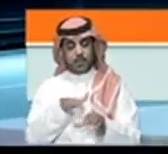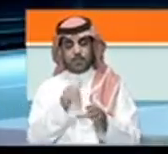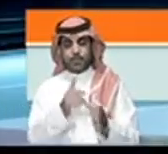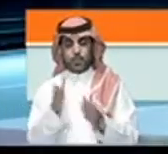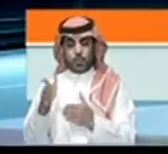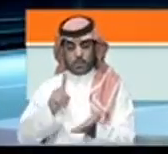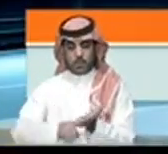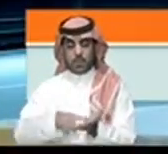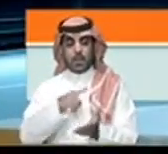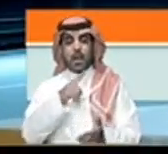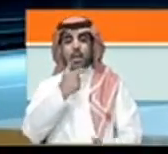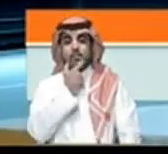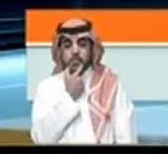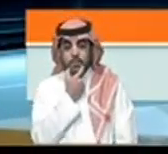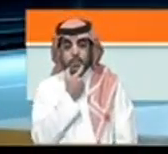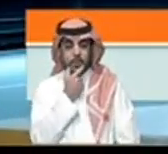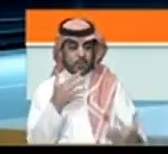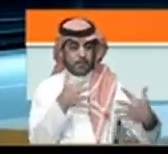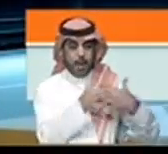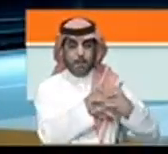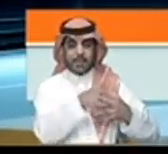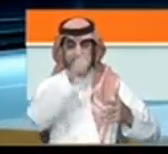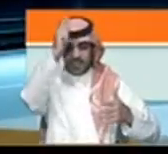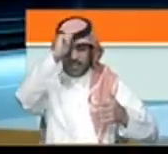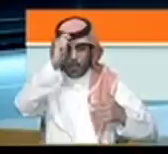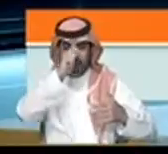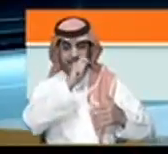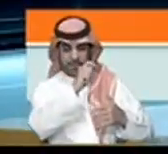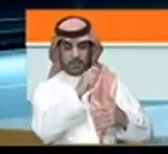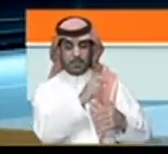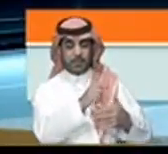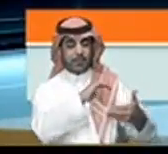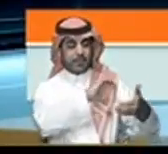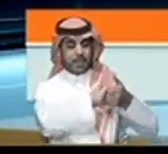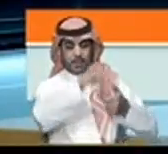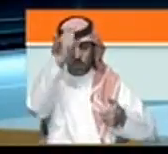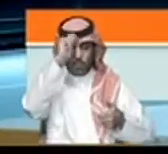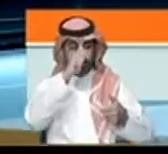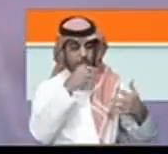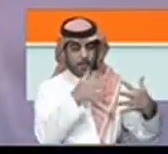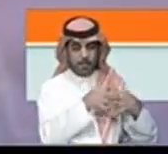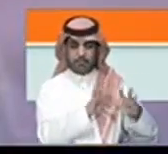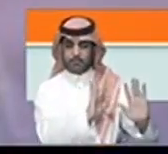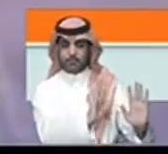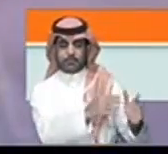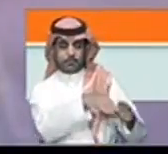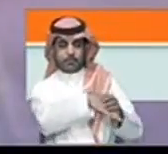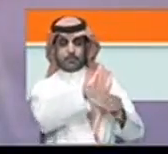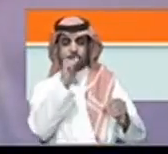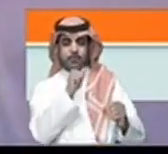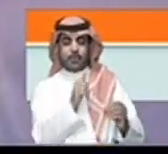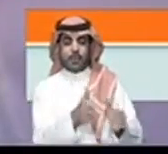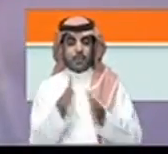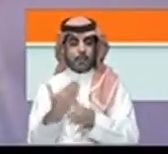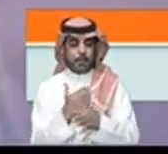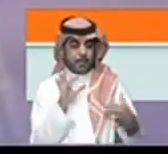بالخروج من الاتحاد الاوروبي في الوقت المحدد مشيرا الى انه في حال عدم التوصل الى اتفاق من خلال البرلمان